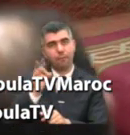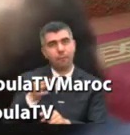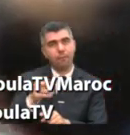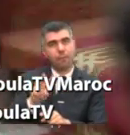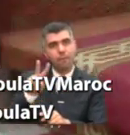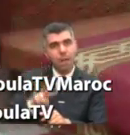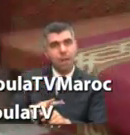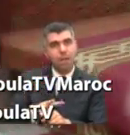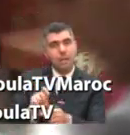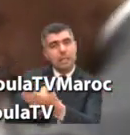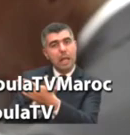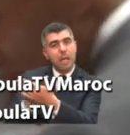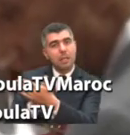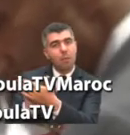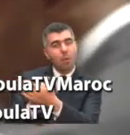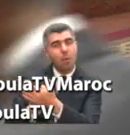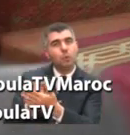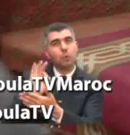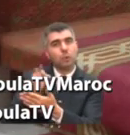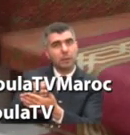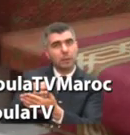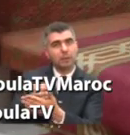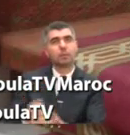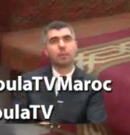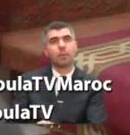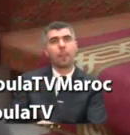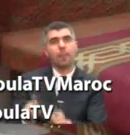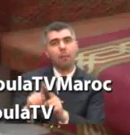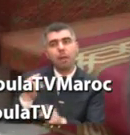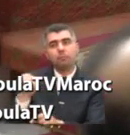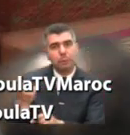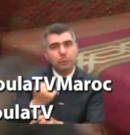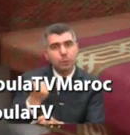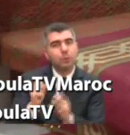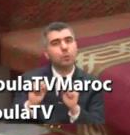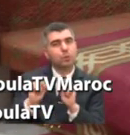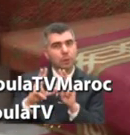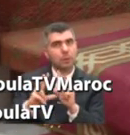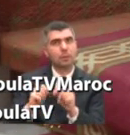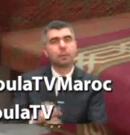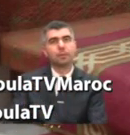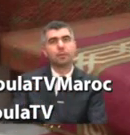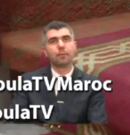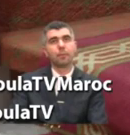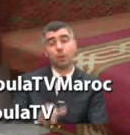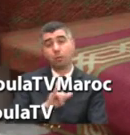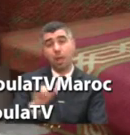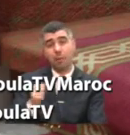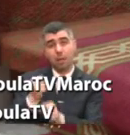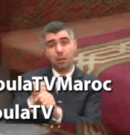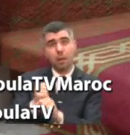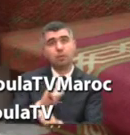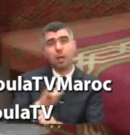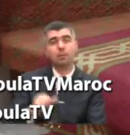وكاين وقت الحساب ثاني. اذا لقيتها تقولنا ممكن تقولنا بطيطو شويه، ماشي مثلا احنا